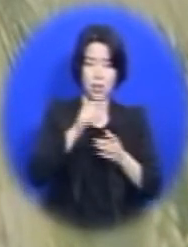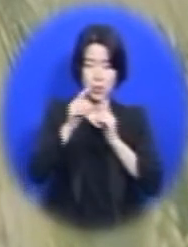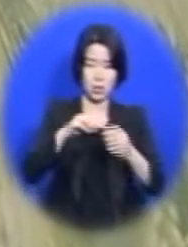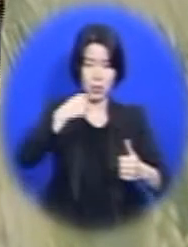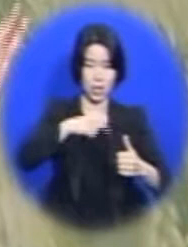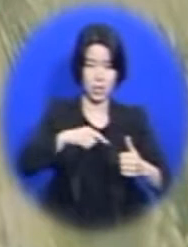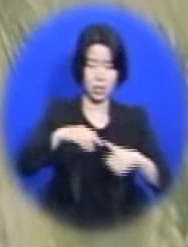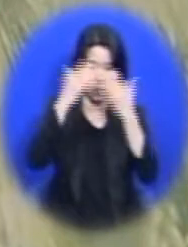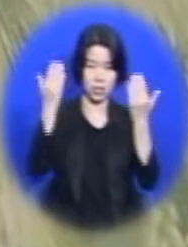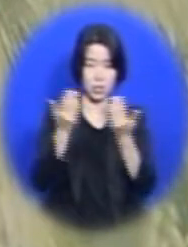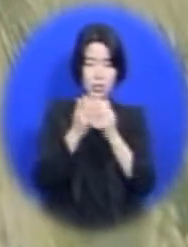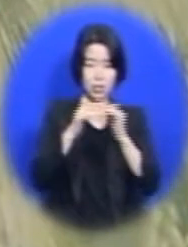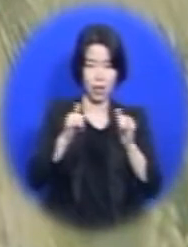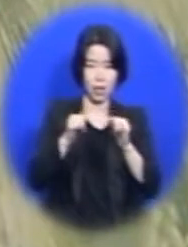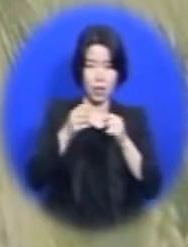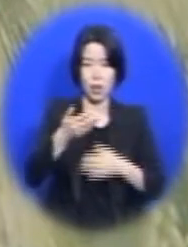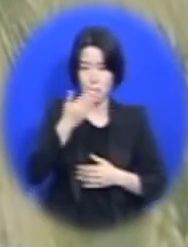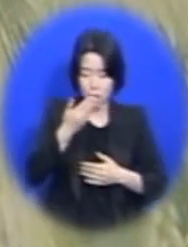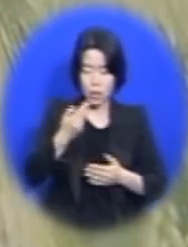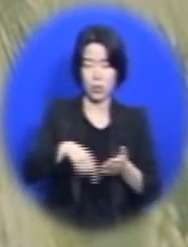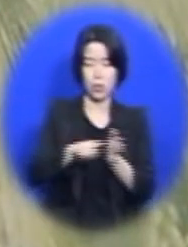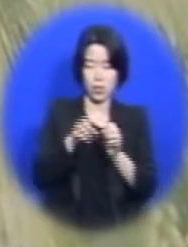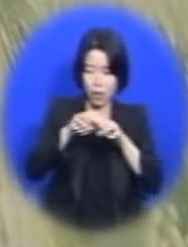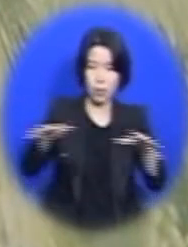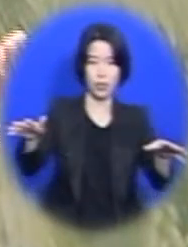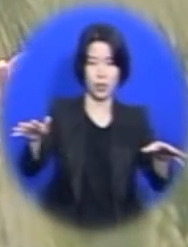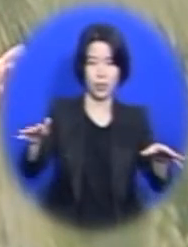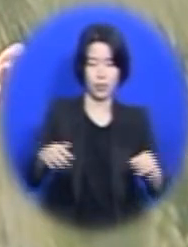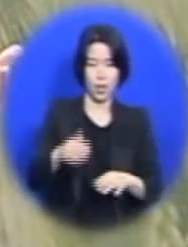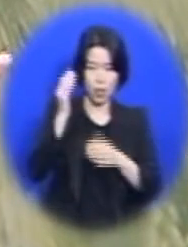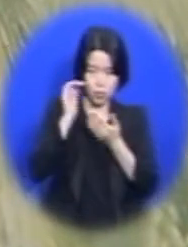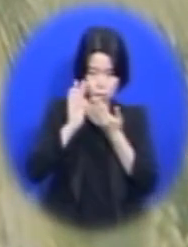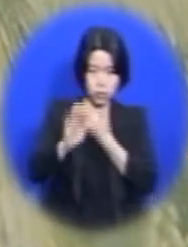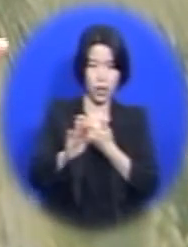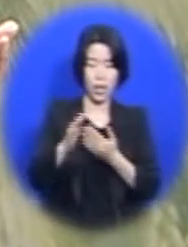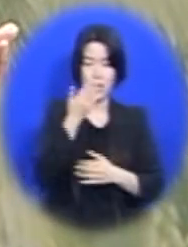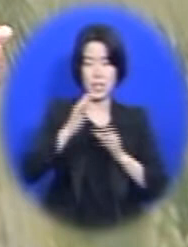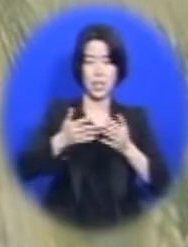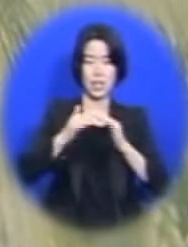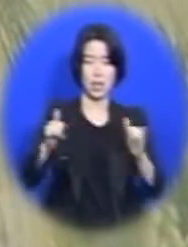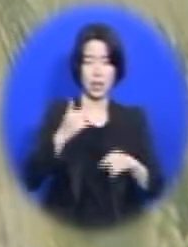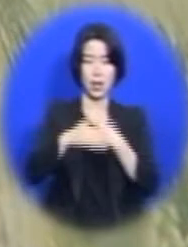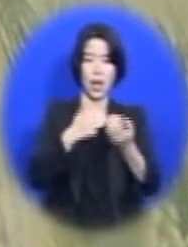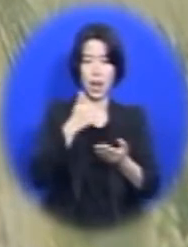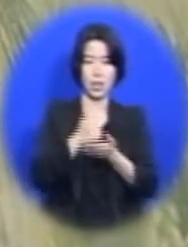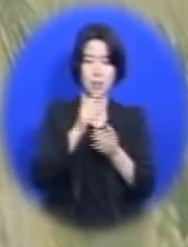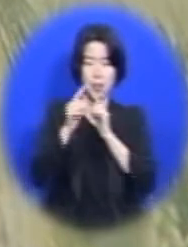다 뿔뿔이 먹고 살려고 떠나버리게 됩니다. 나중에 이스라엘 백성들이 하나님의 말씀을 모르게